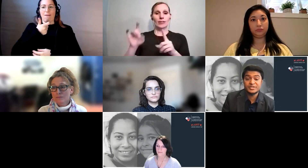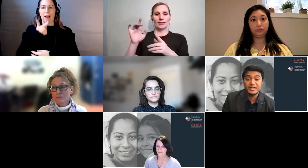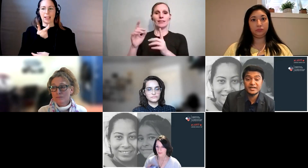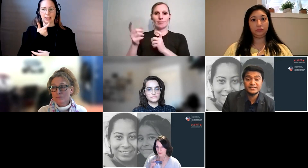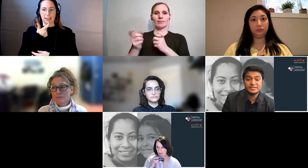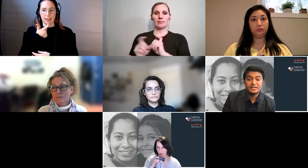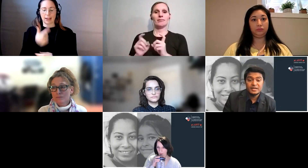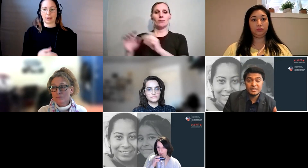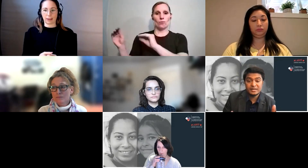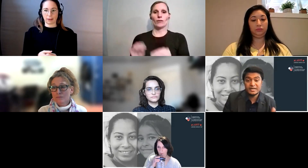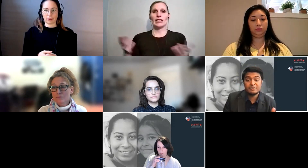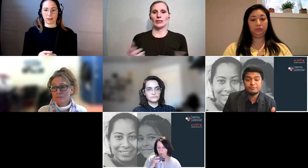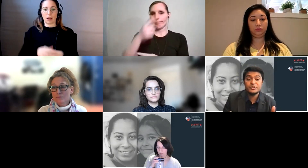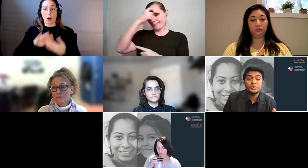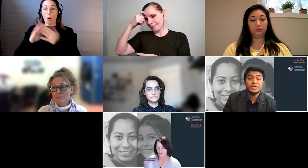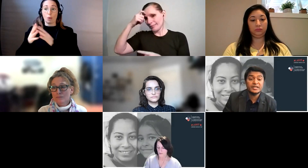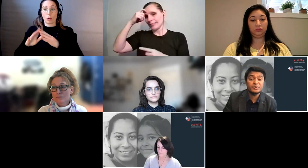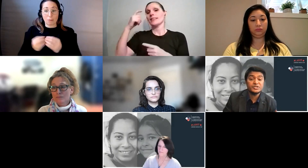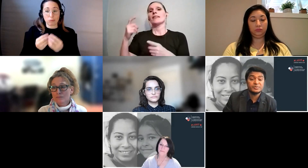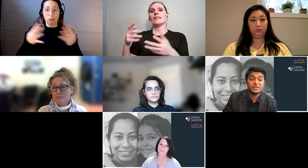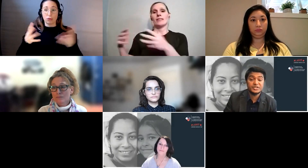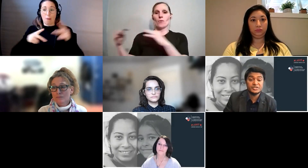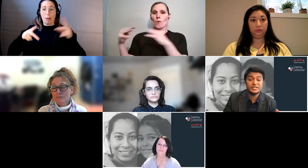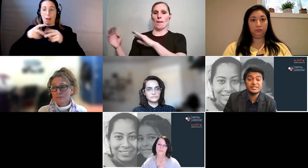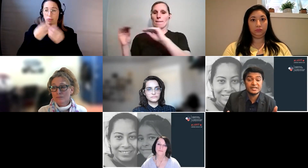entrants de plusieurs communautés, de plusieurs pays à l'extérieur,